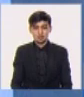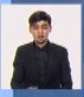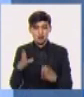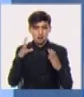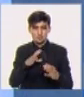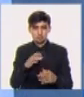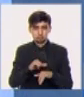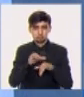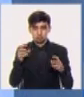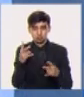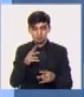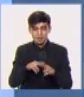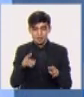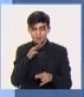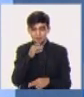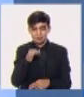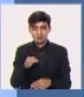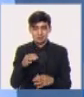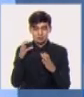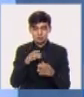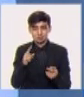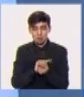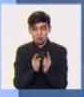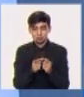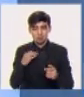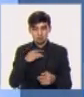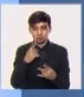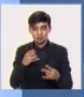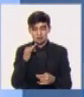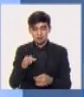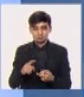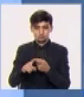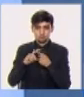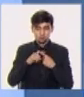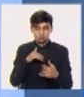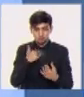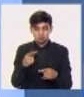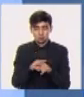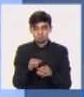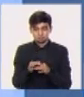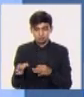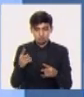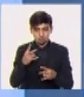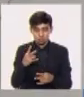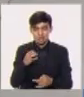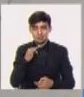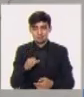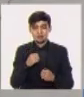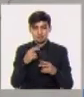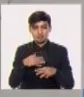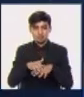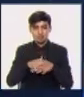автобустарды көбейту керек транспорттарды негізі осы. Қалай айтсам, я жұқтырмау керек қой, ара қашықтықты сақтап кету керек.